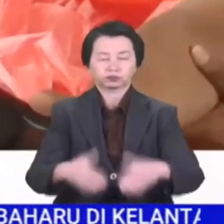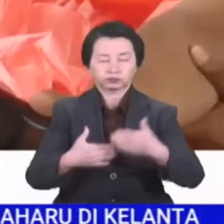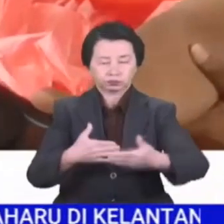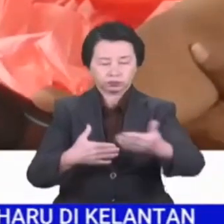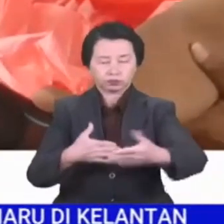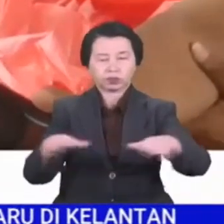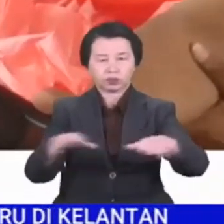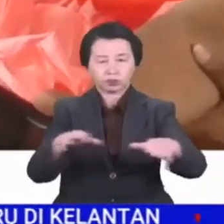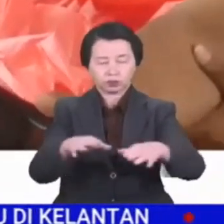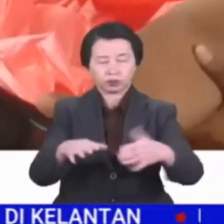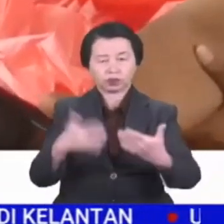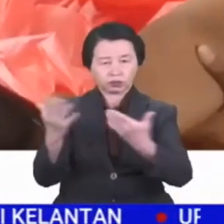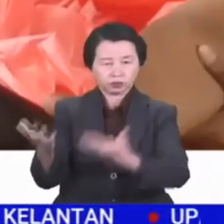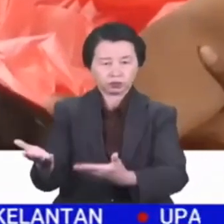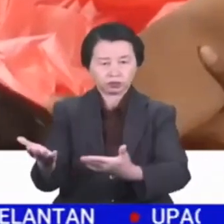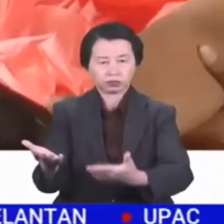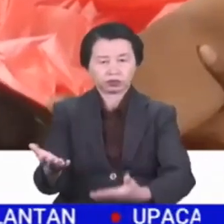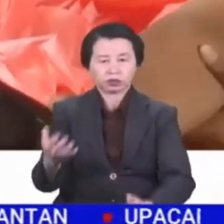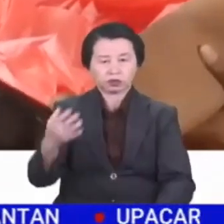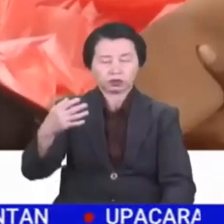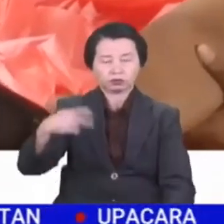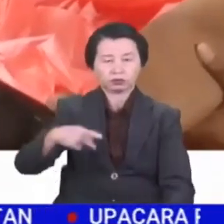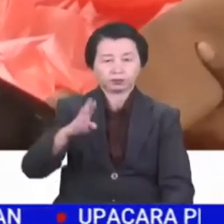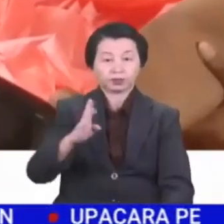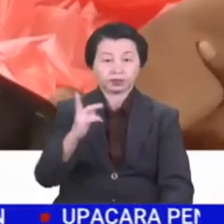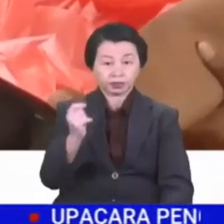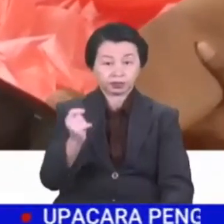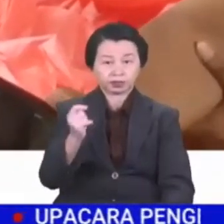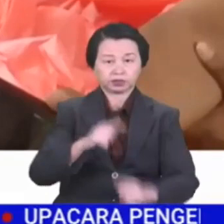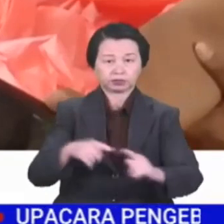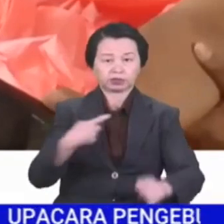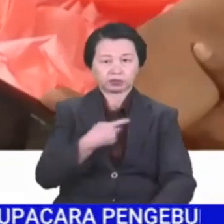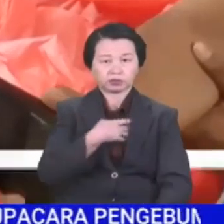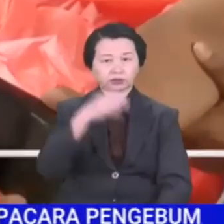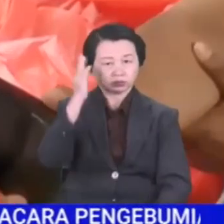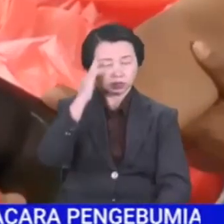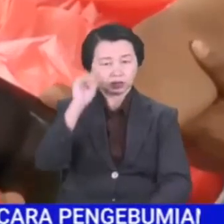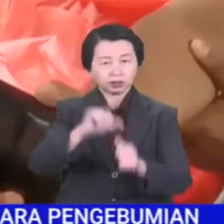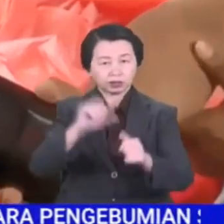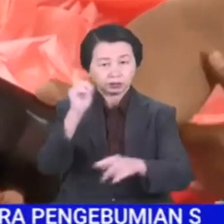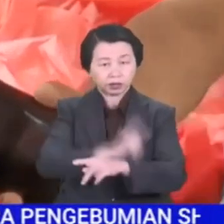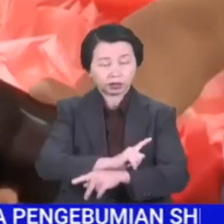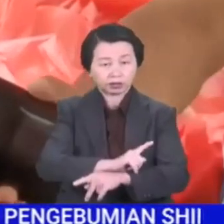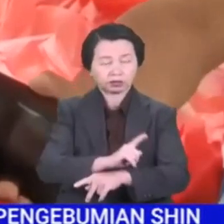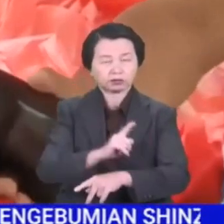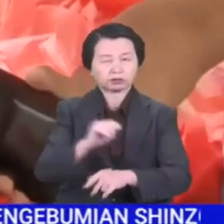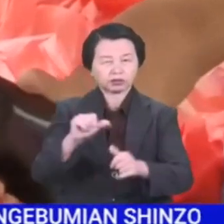oleh pihak PBT. Pemerintah itu kita sedar bahawa setiap kali musim raya,